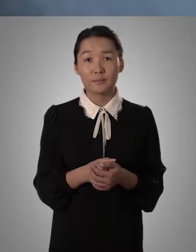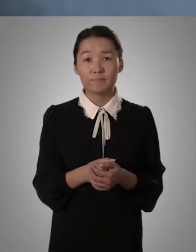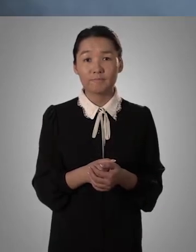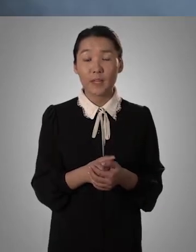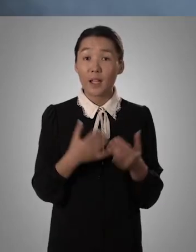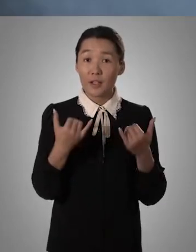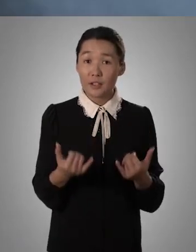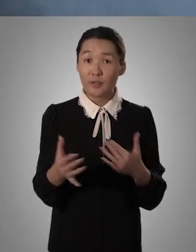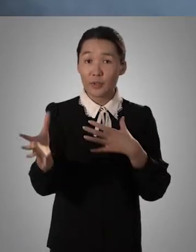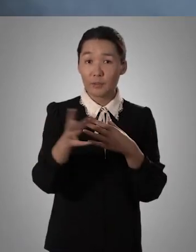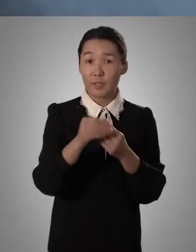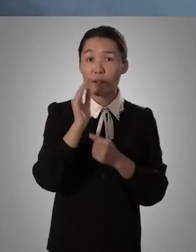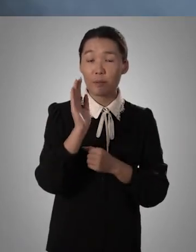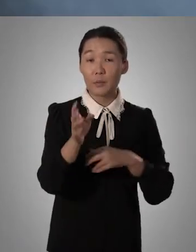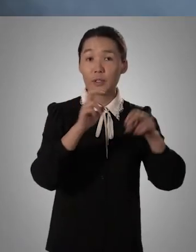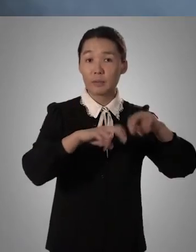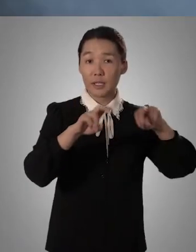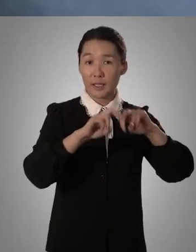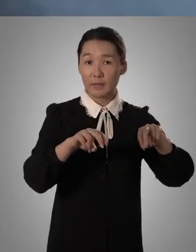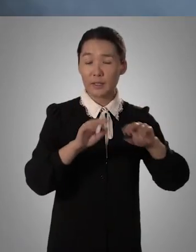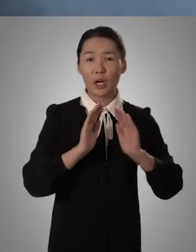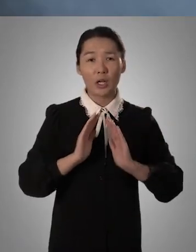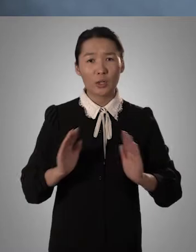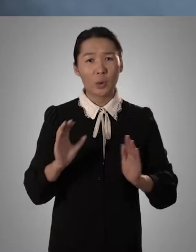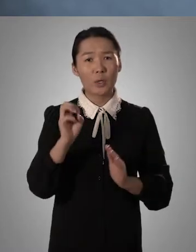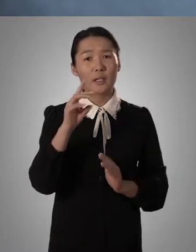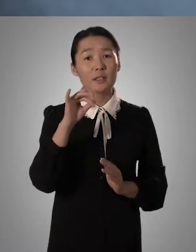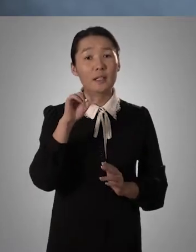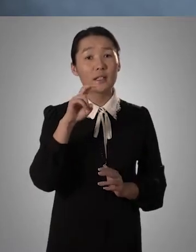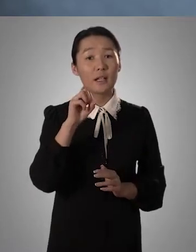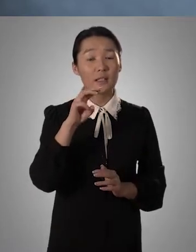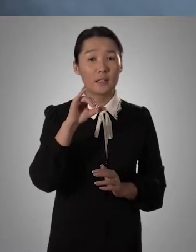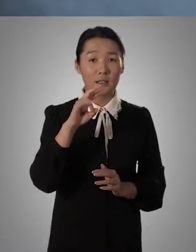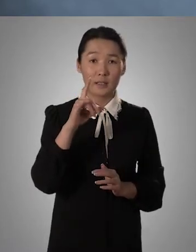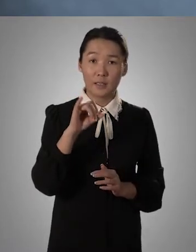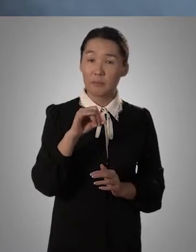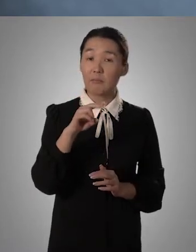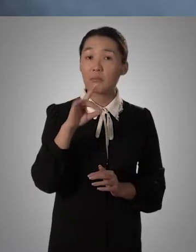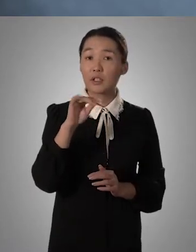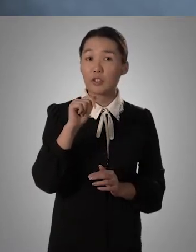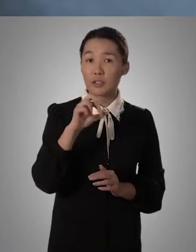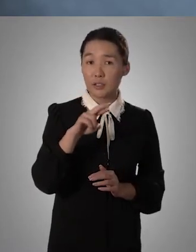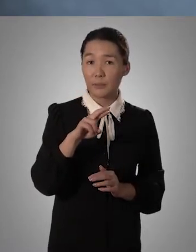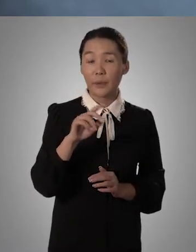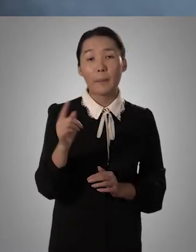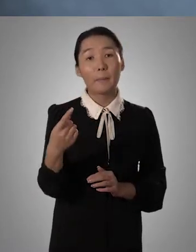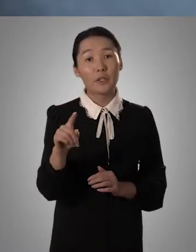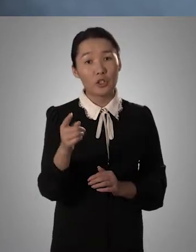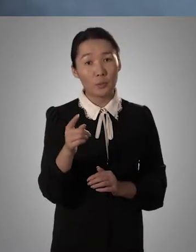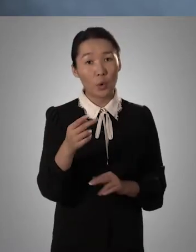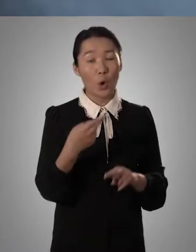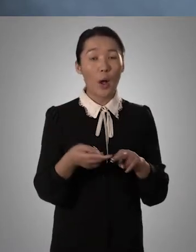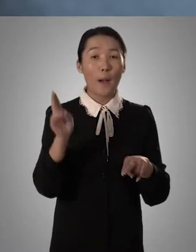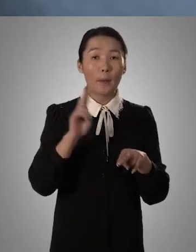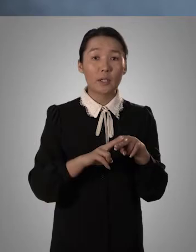сегодня мы с вами будем исследовать только страдательное причастие почему потому